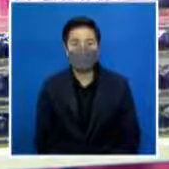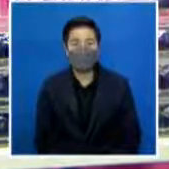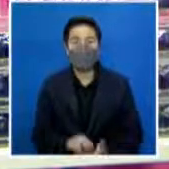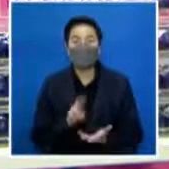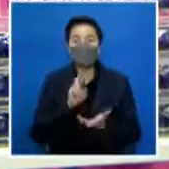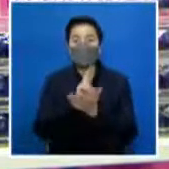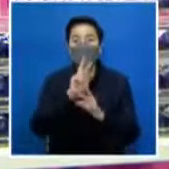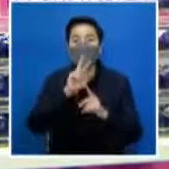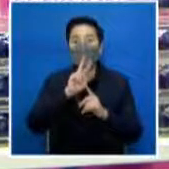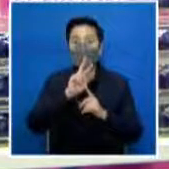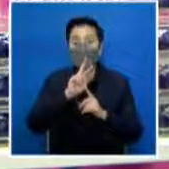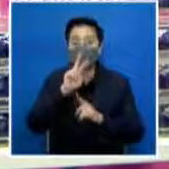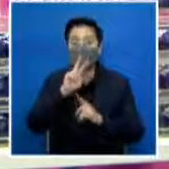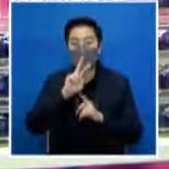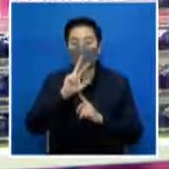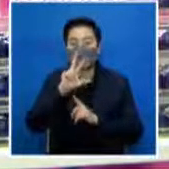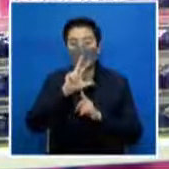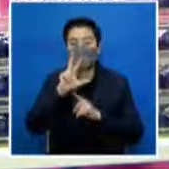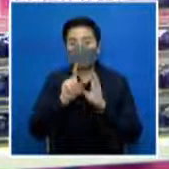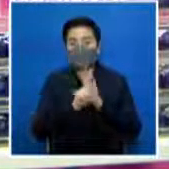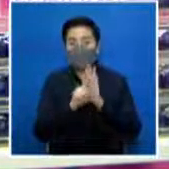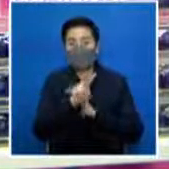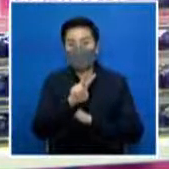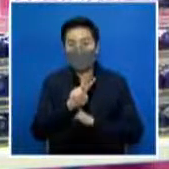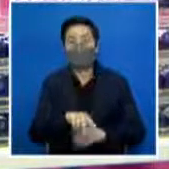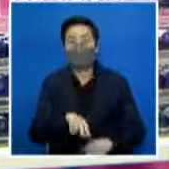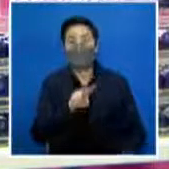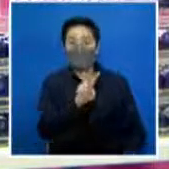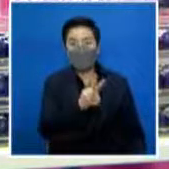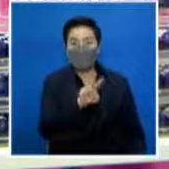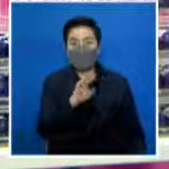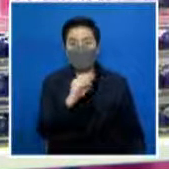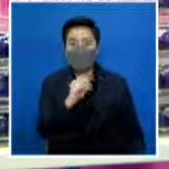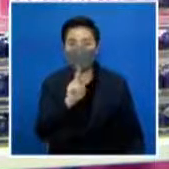อันดับที่3หมุนครั้งที่2เลขที่ออก